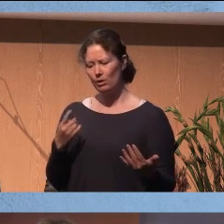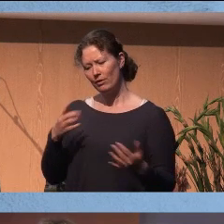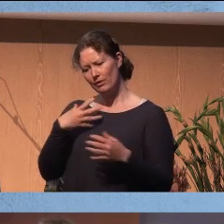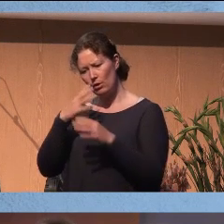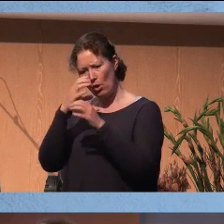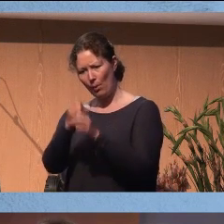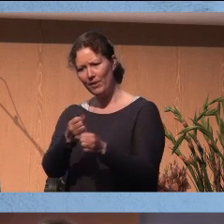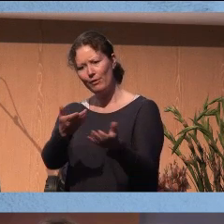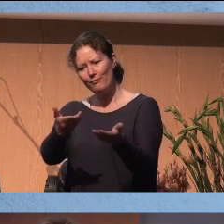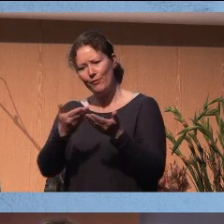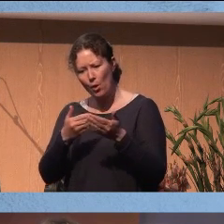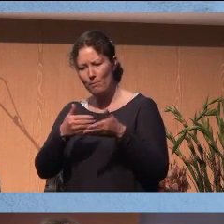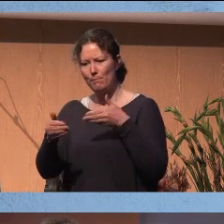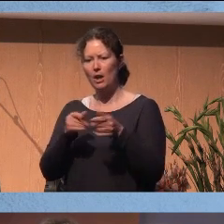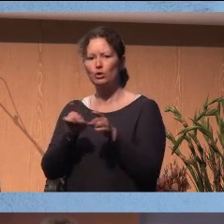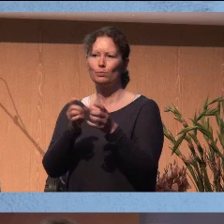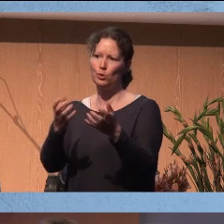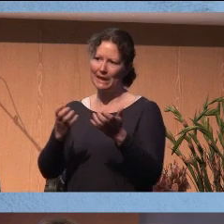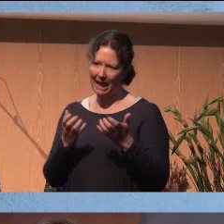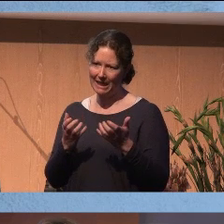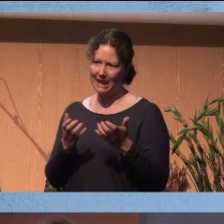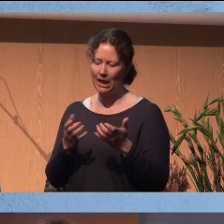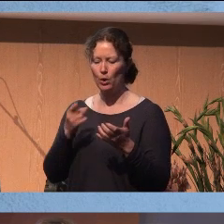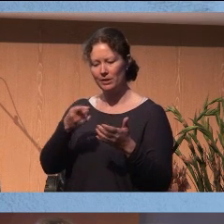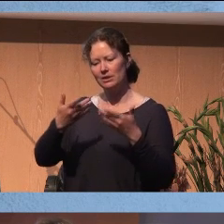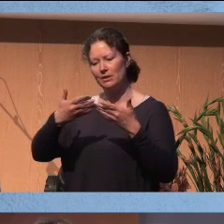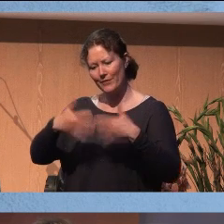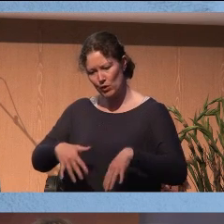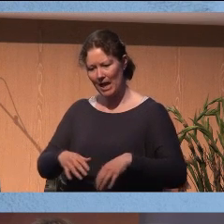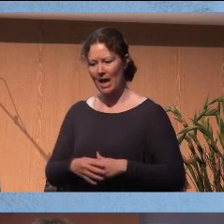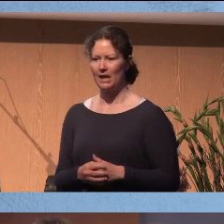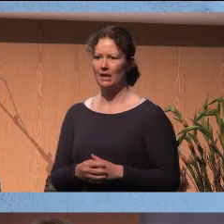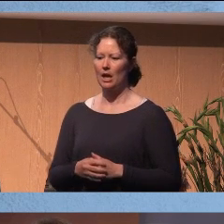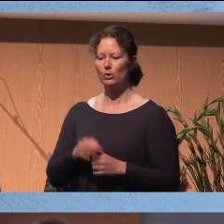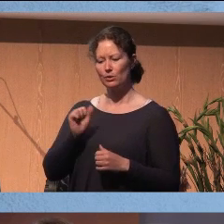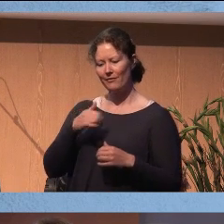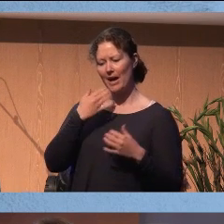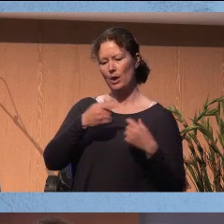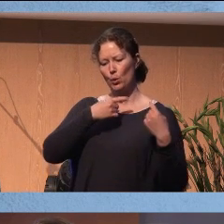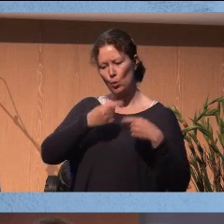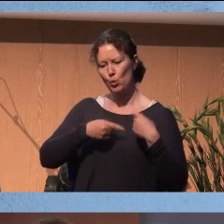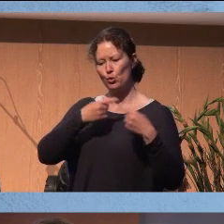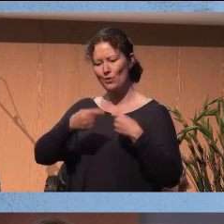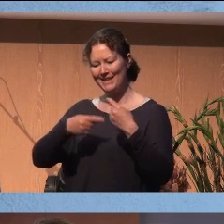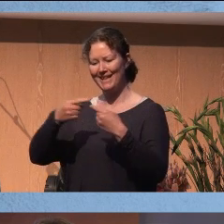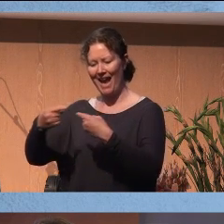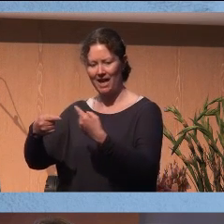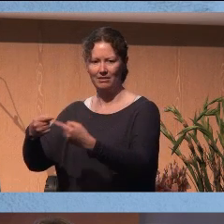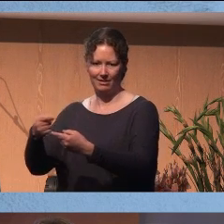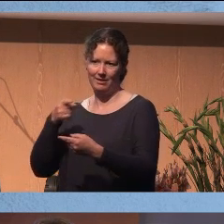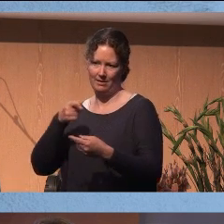opptatt av å få den behandlingen du trenger, at den fungerer og at det kontinuitet I behandlingen.